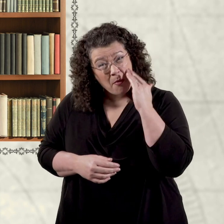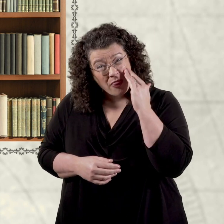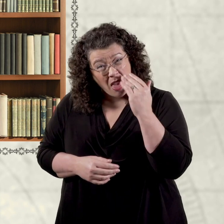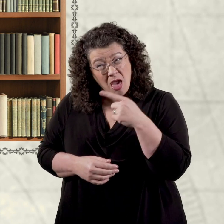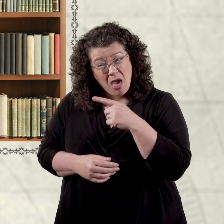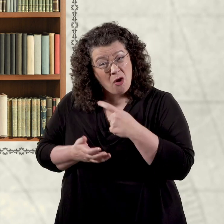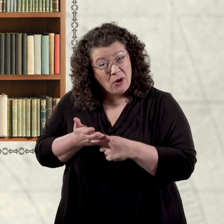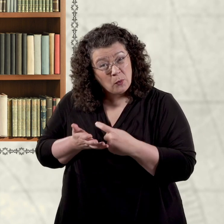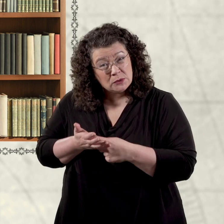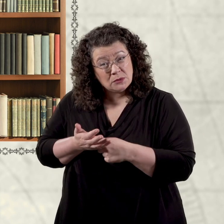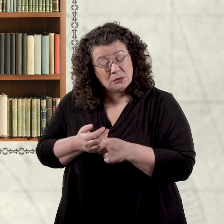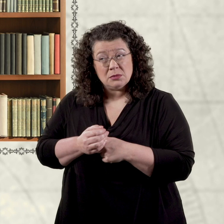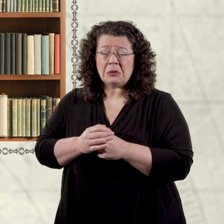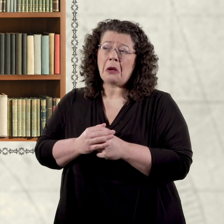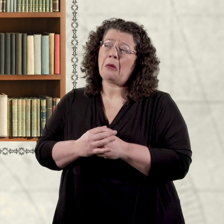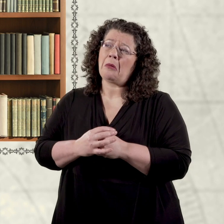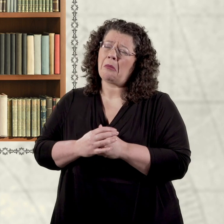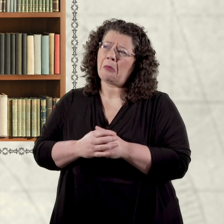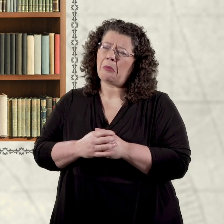Rigrawst? Mam?